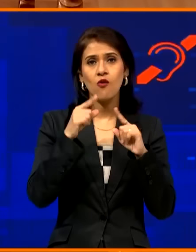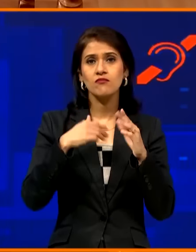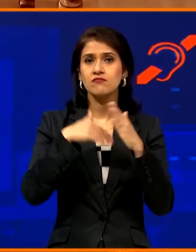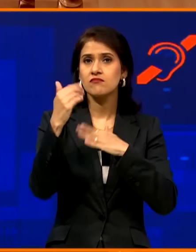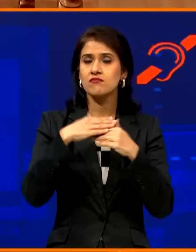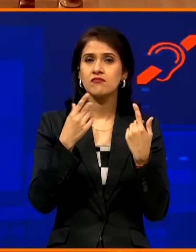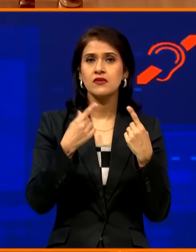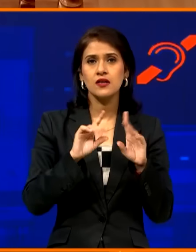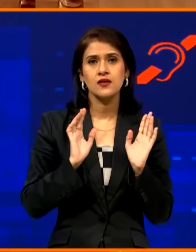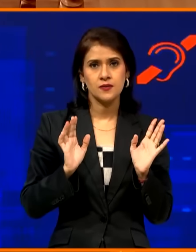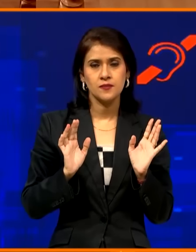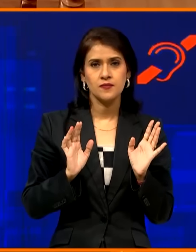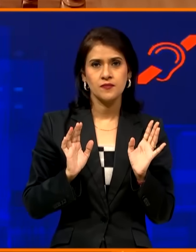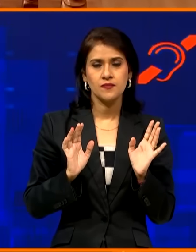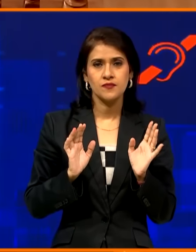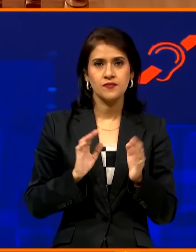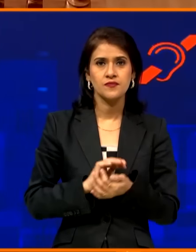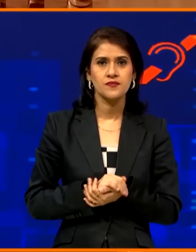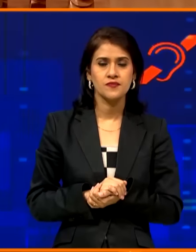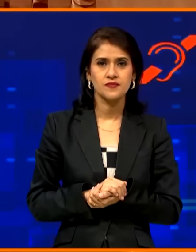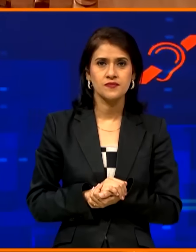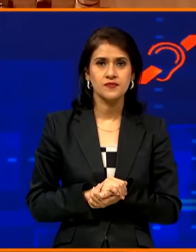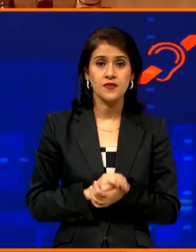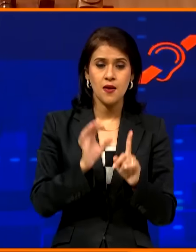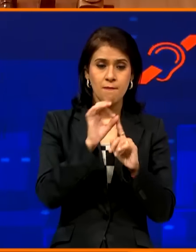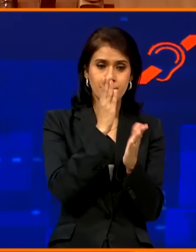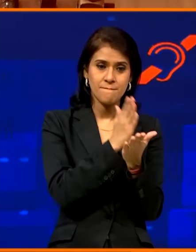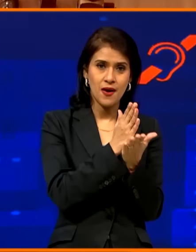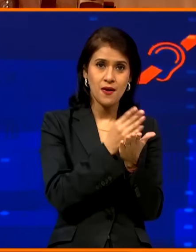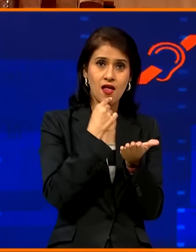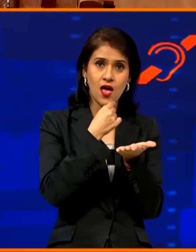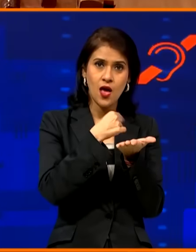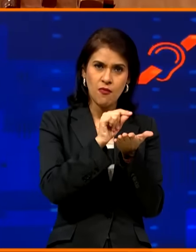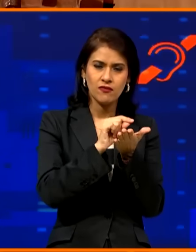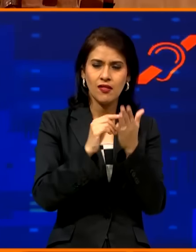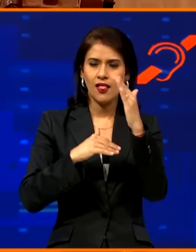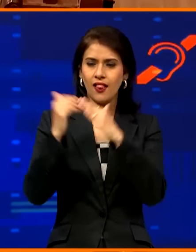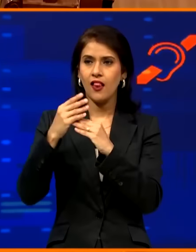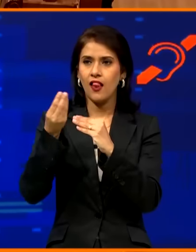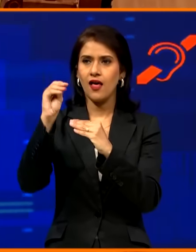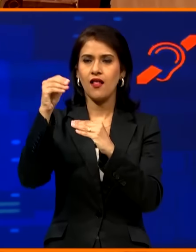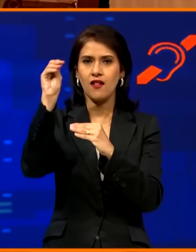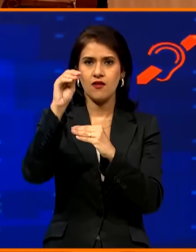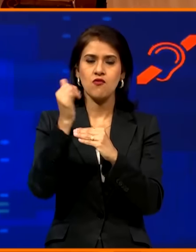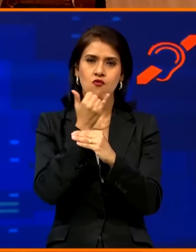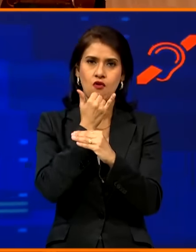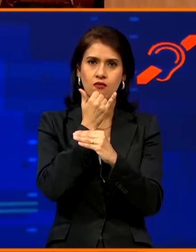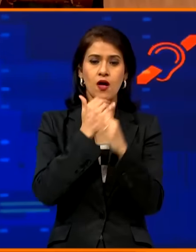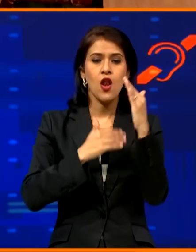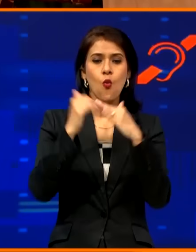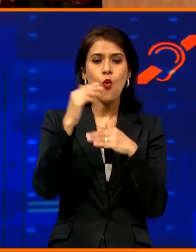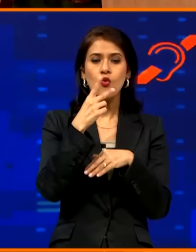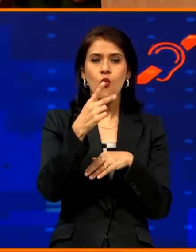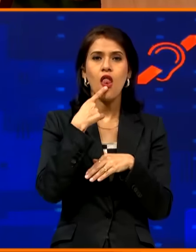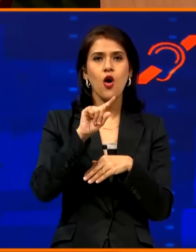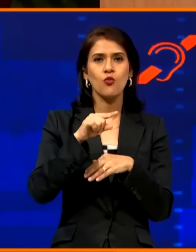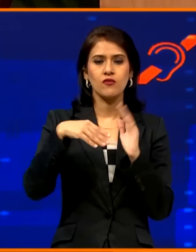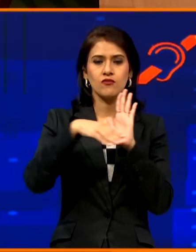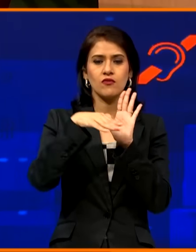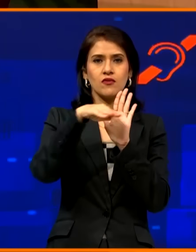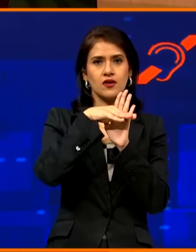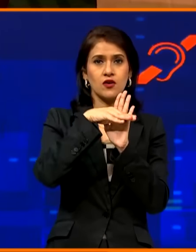के दो हिस्से होते हैं एक होता है परमिशन ली थोड़ा ज्यादा बना लिया उसके लिए भी सिस्टम में मौजूद है या तो तोड़ा जाएगा